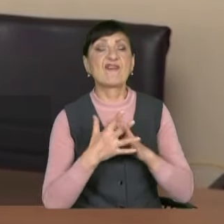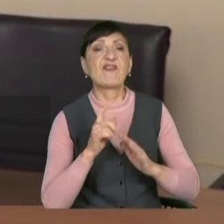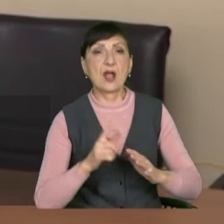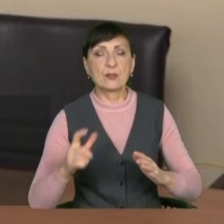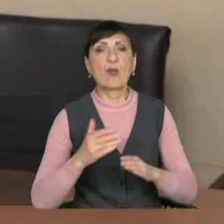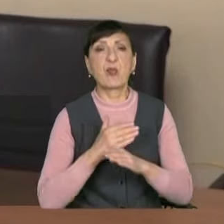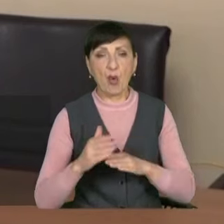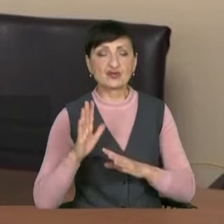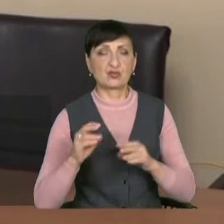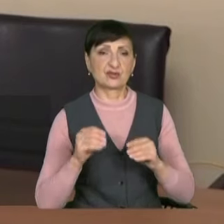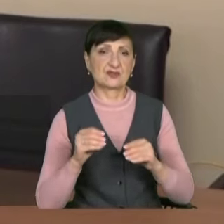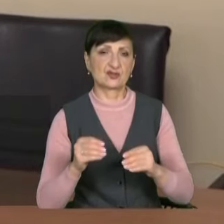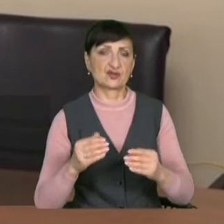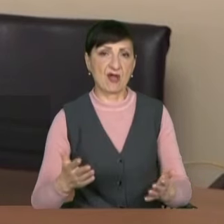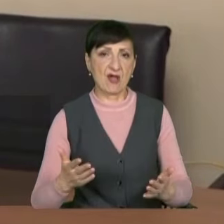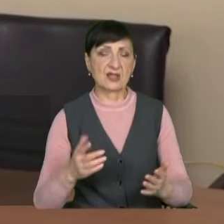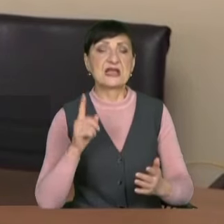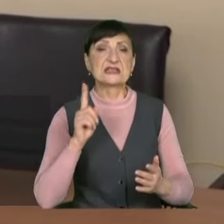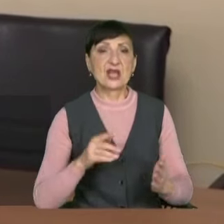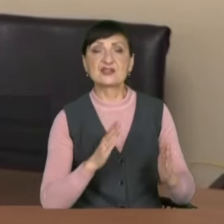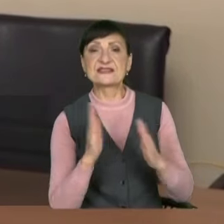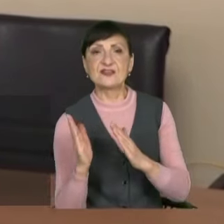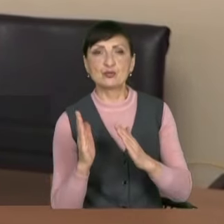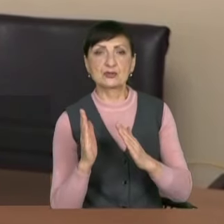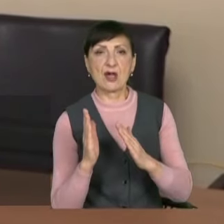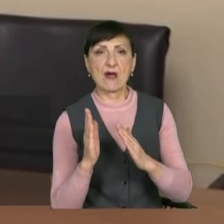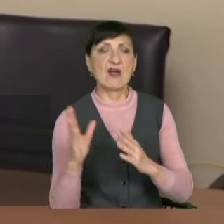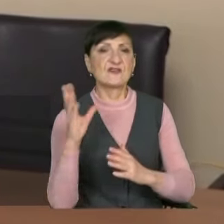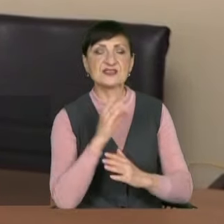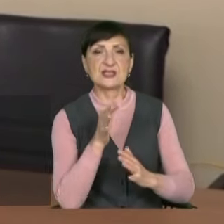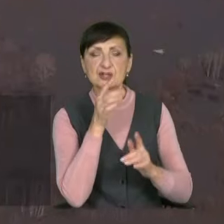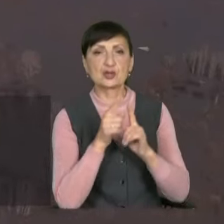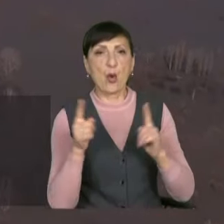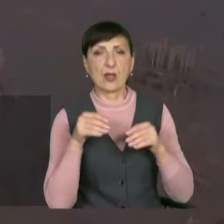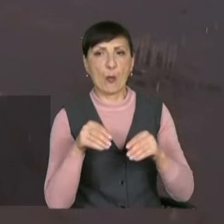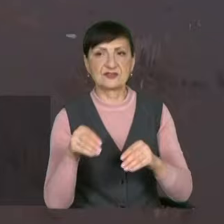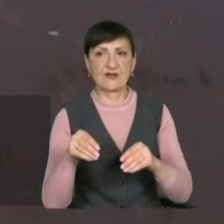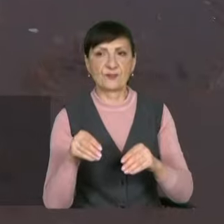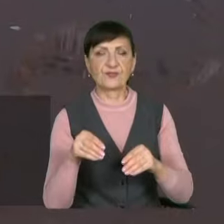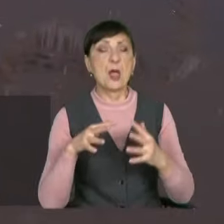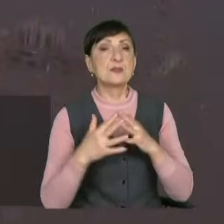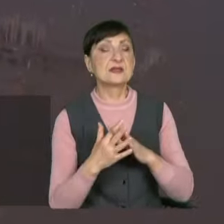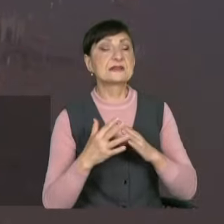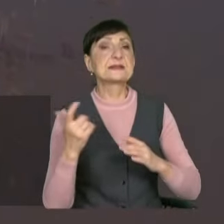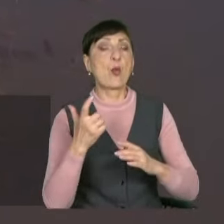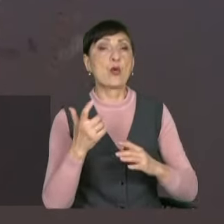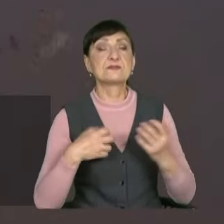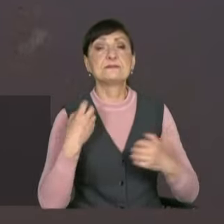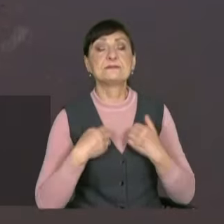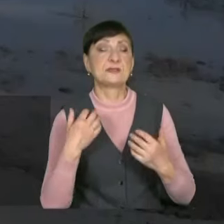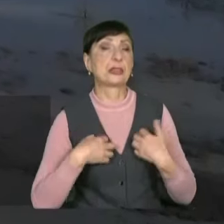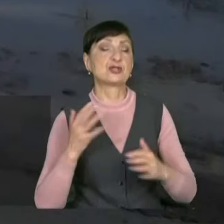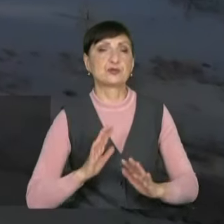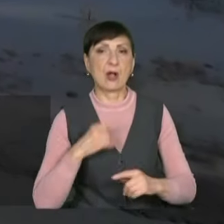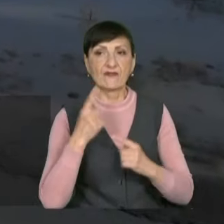позже зайдут на эти поля, значит, сдвинутся и все сроки посевные. Но в Минсельхозе тревогу бить не спешат.